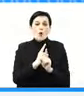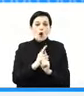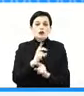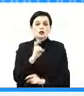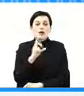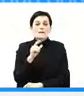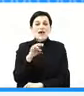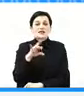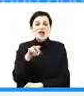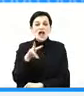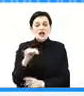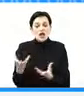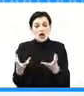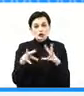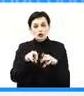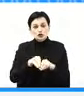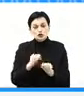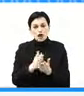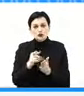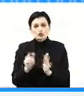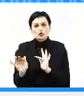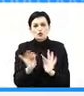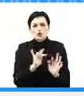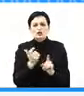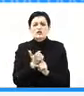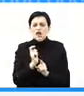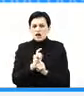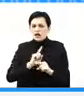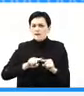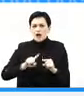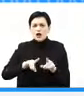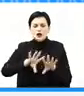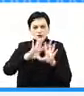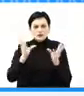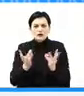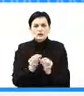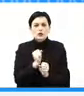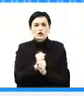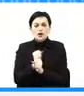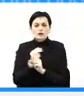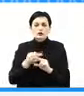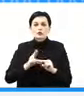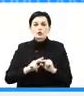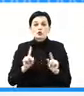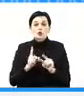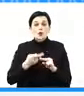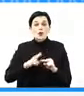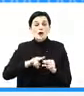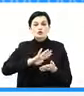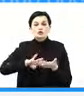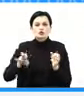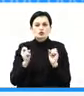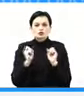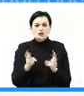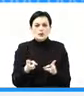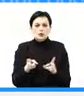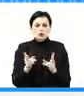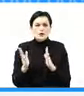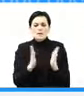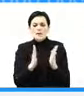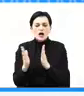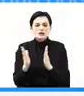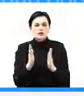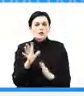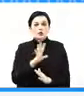კონკრეტულად ჩართულია ამ ღონისძიებებში და ძალიან მალე ყველაფერს გავაკეთებთ იმისთვის, რომ ეს უსაფრთხოება